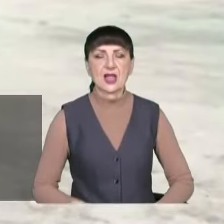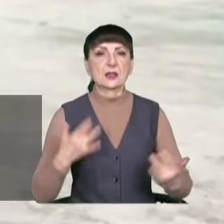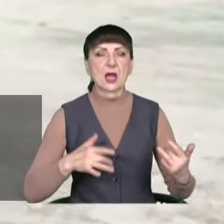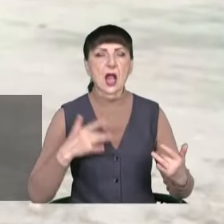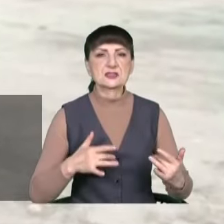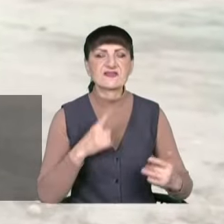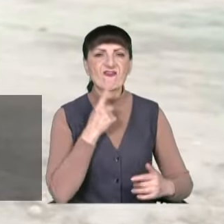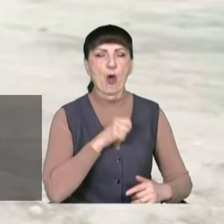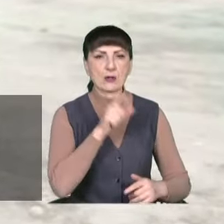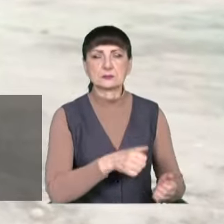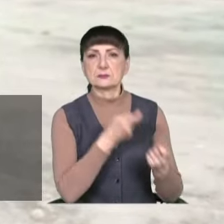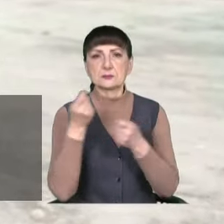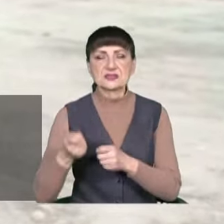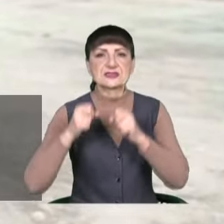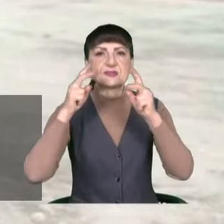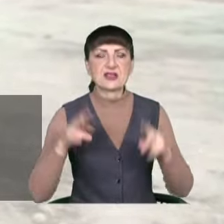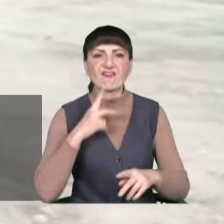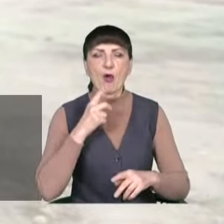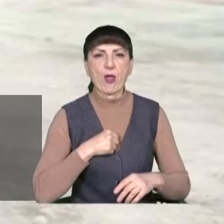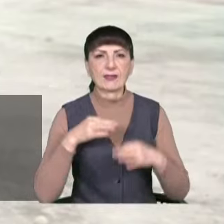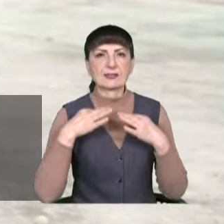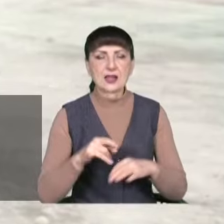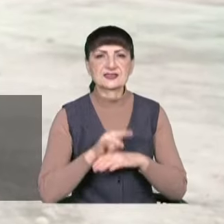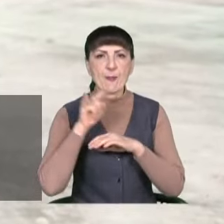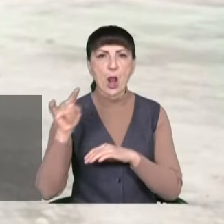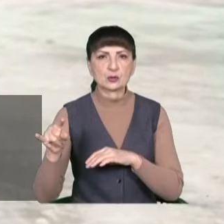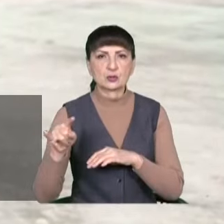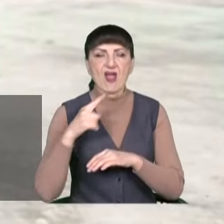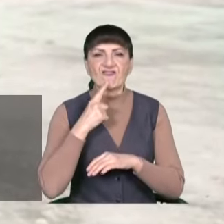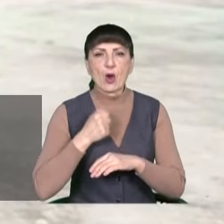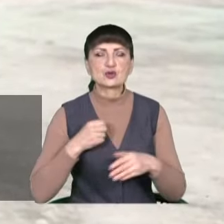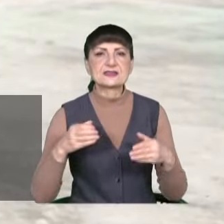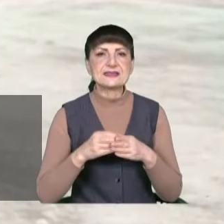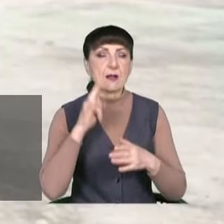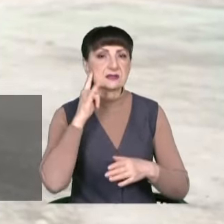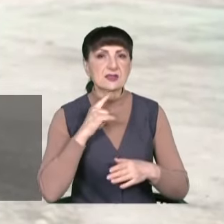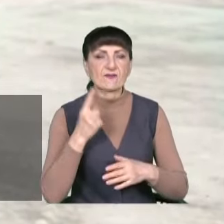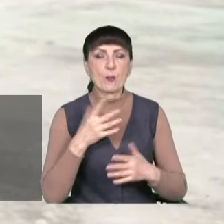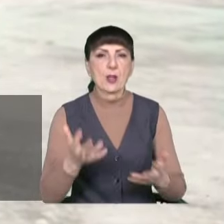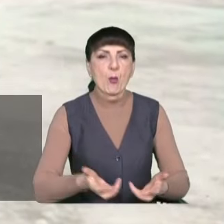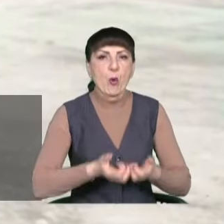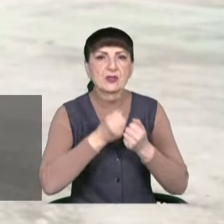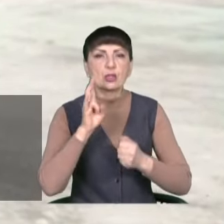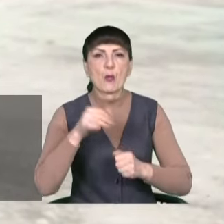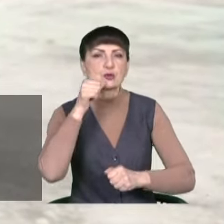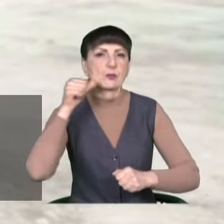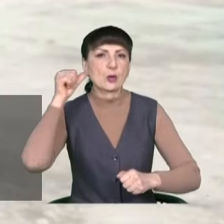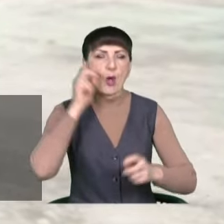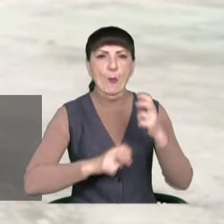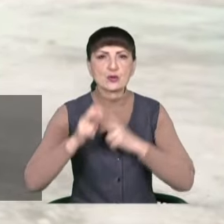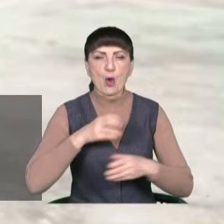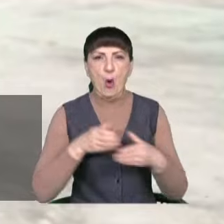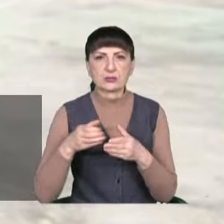останки воина-казахстанца доставили специальным военно-транспортным самолетом Вооруженных сил Республики Казахстан. Его останки были подняты в ноябре прошлого года поисковым